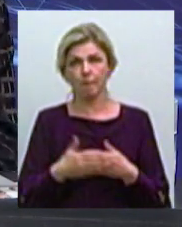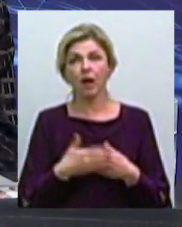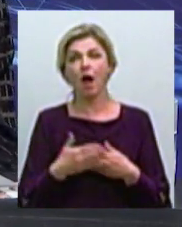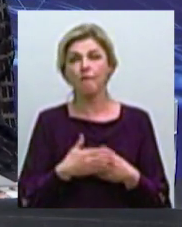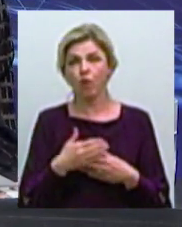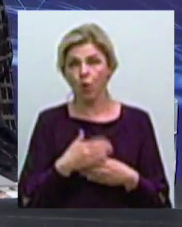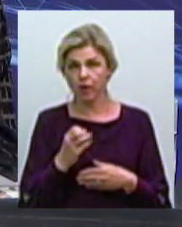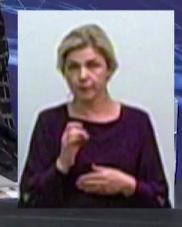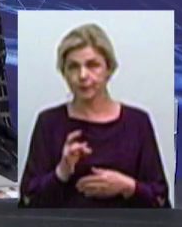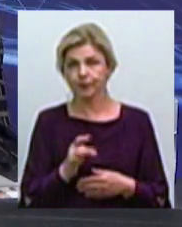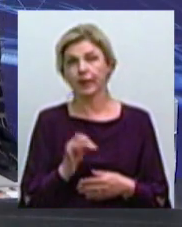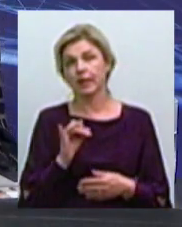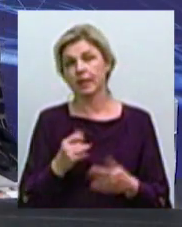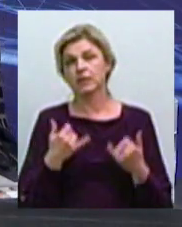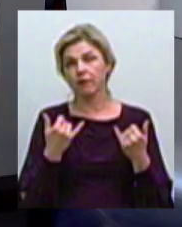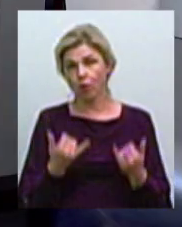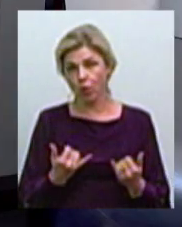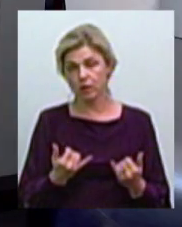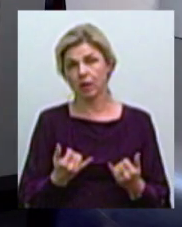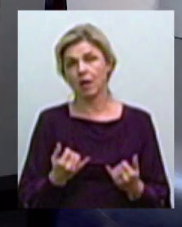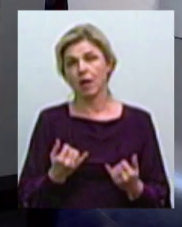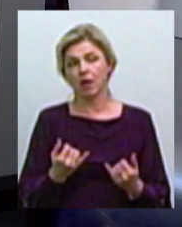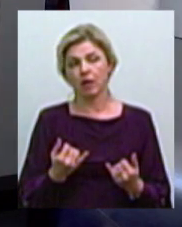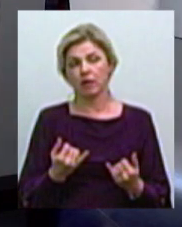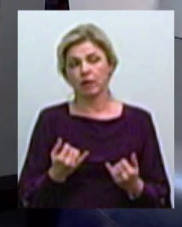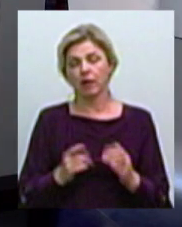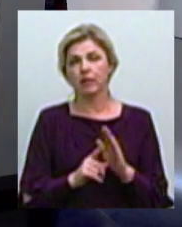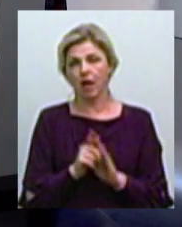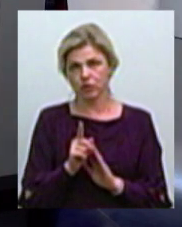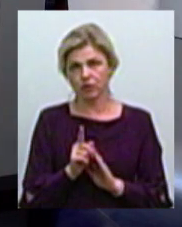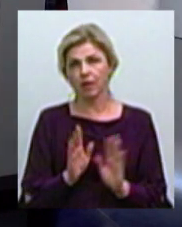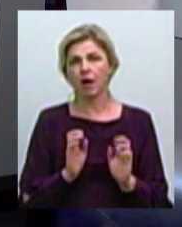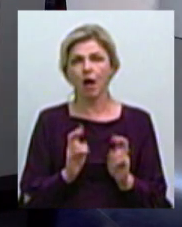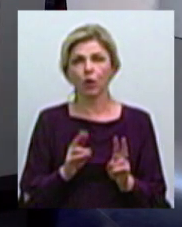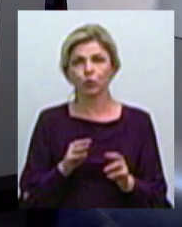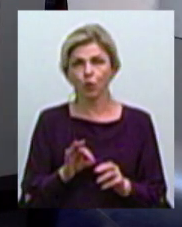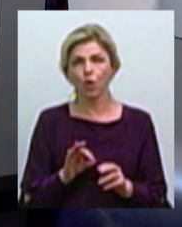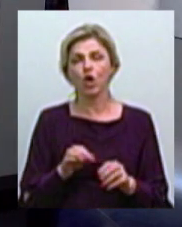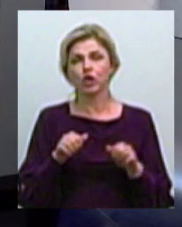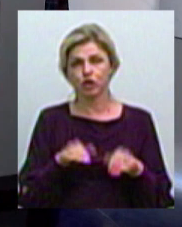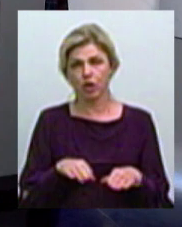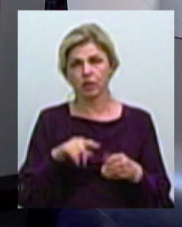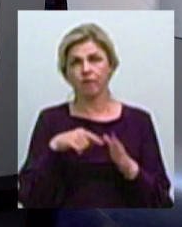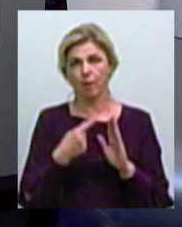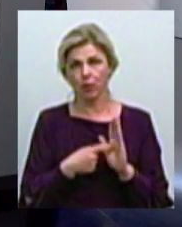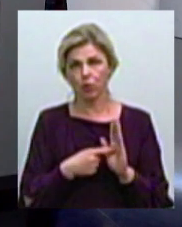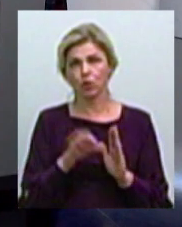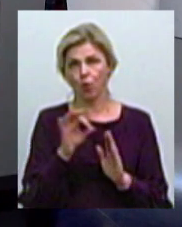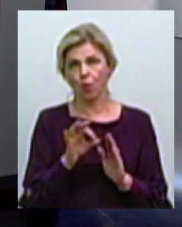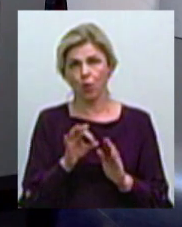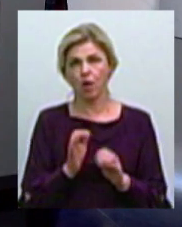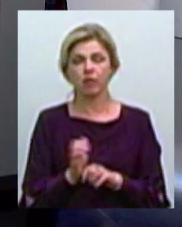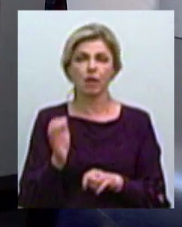Вот. И только вот сейчас, в этом году, насколько я знаю, то, в общем-то, как-то начал продвигаться вопрос с репатриацией их